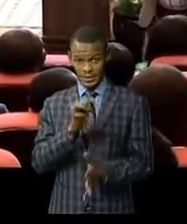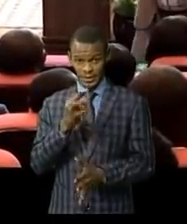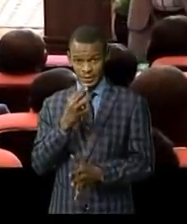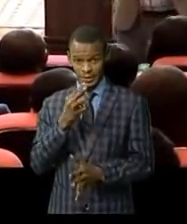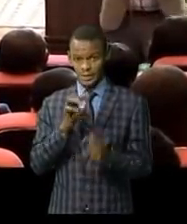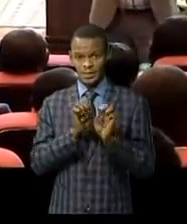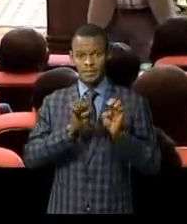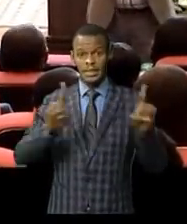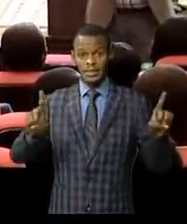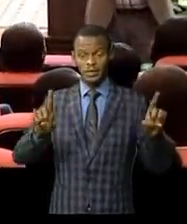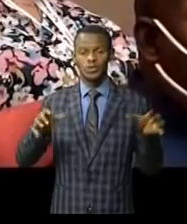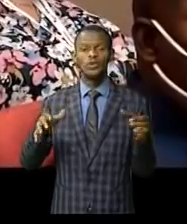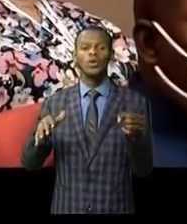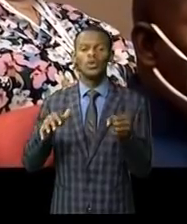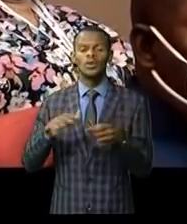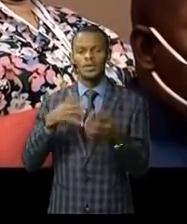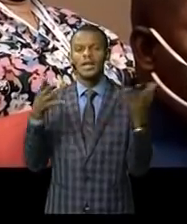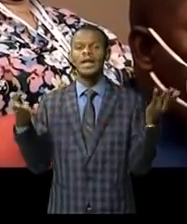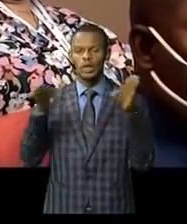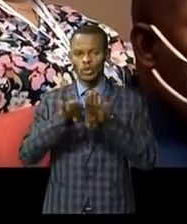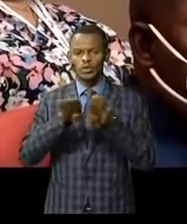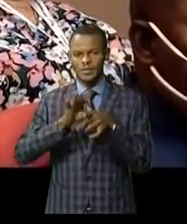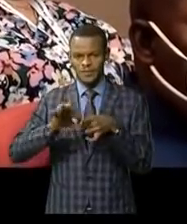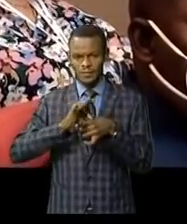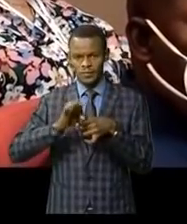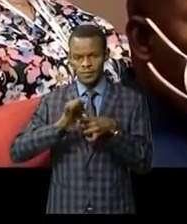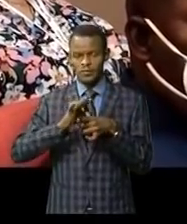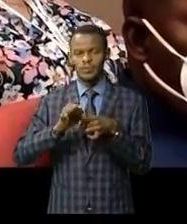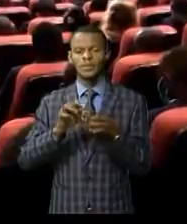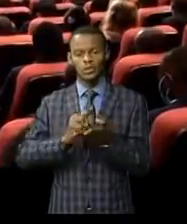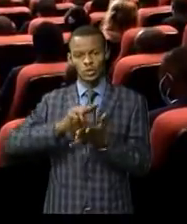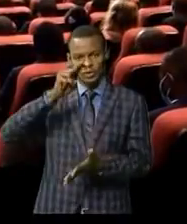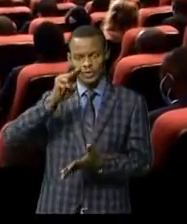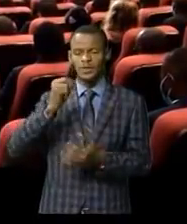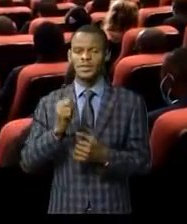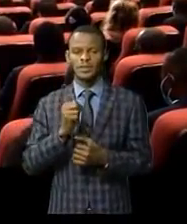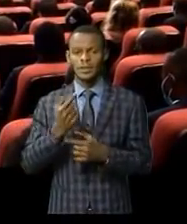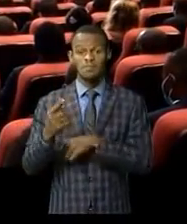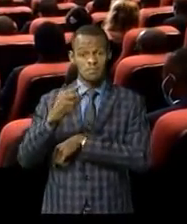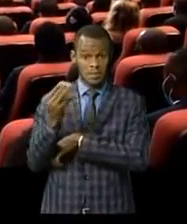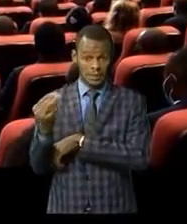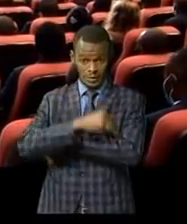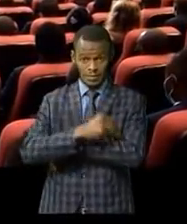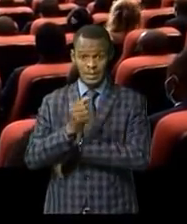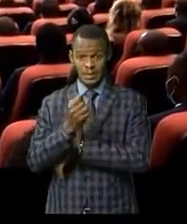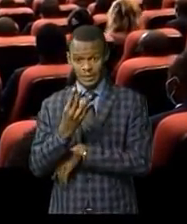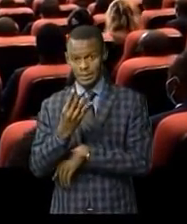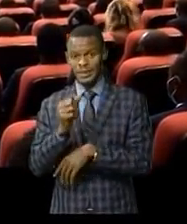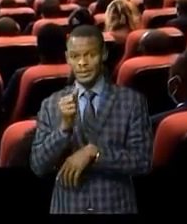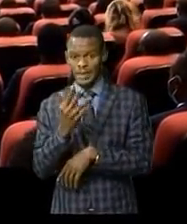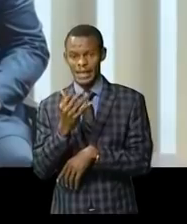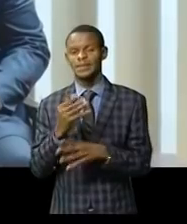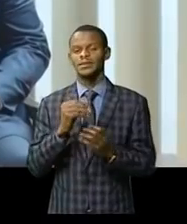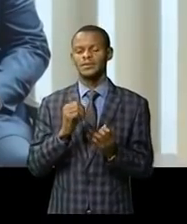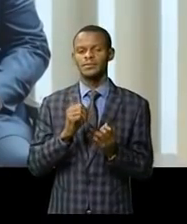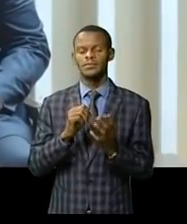clôturé la formation post-universitaire ce mardi 14 septembre 2021 dans l'amphithéâtre du Blason Fleuve Congo Hôtel